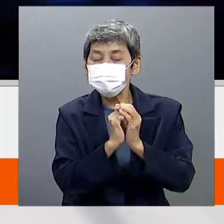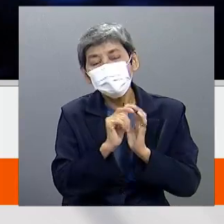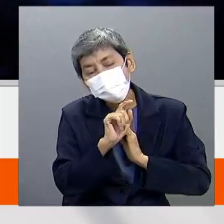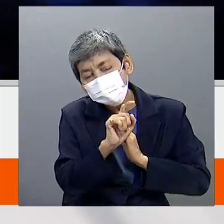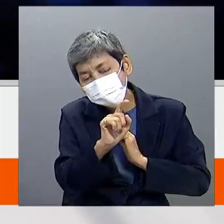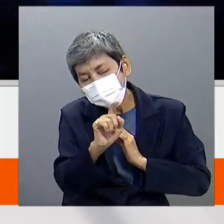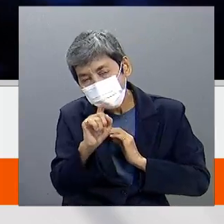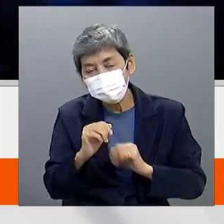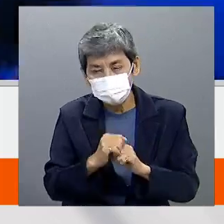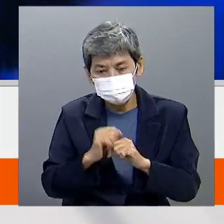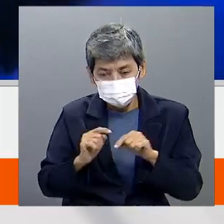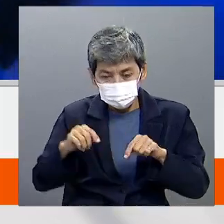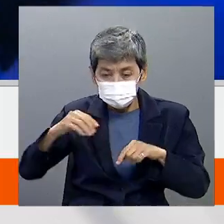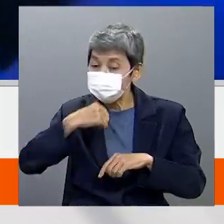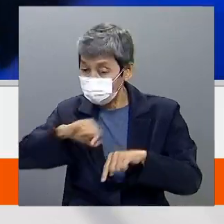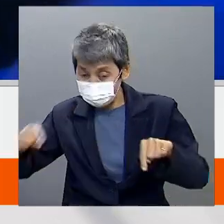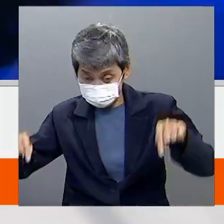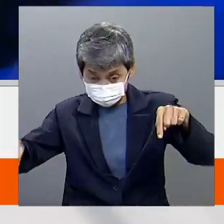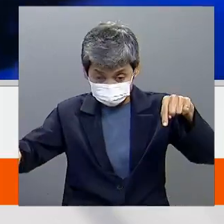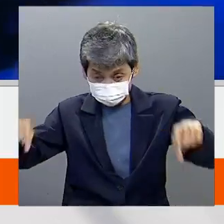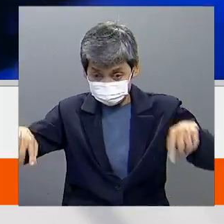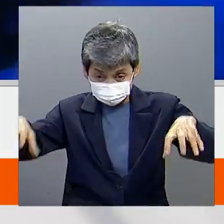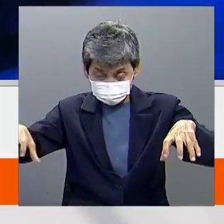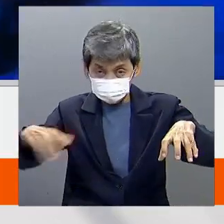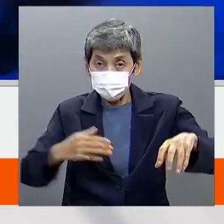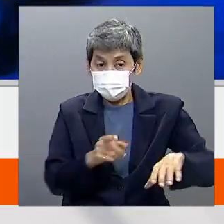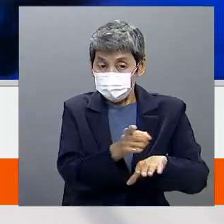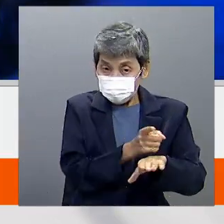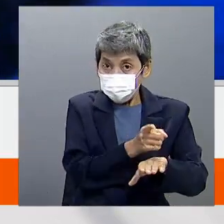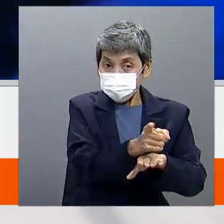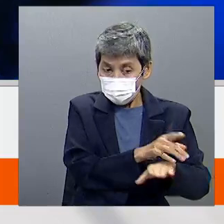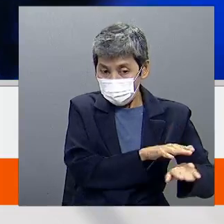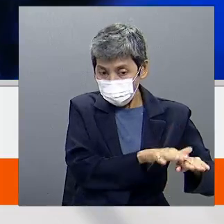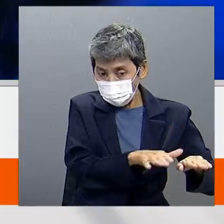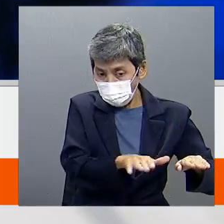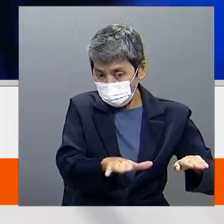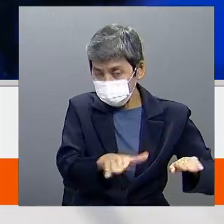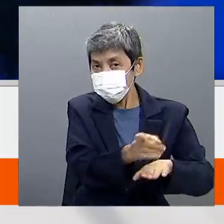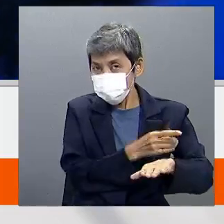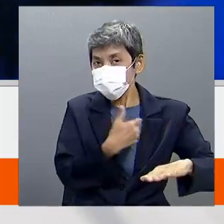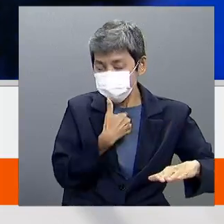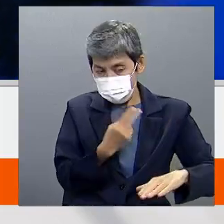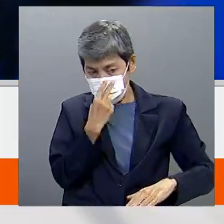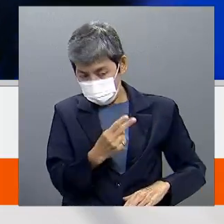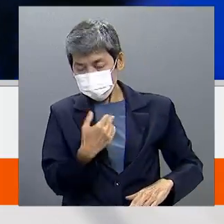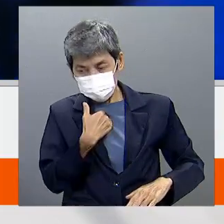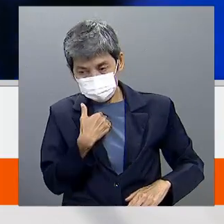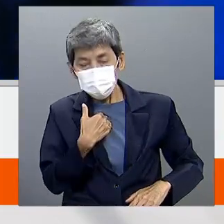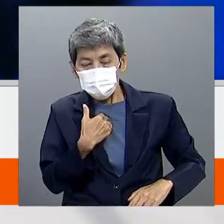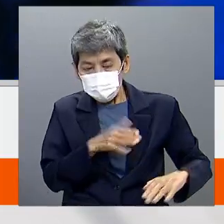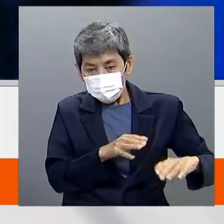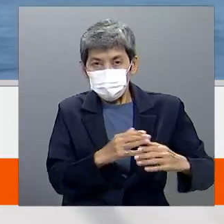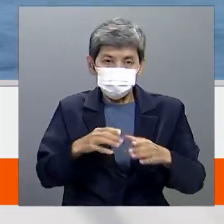ไต้หวันเนี่ยนะครับเราก็เห็นรถถังวิ่งกันเต็มไปหมดเลยในช่วงนี ้ นะครับมีการเคลื่อนพลเรือรบ